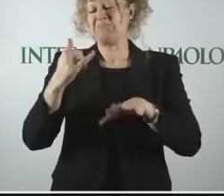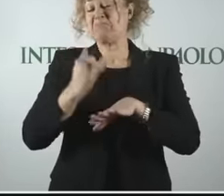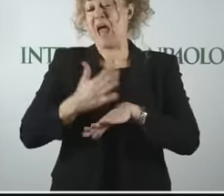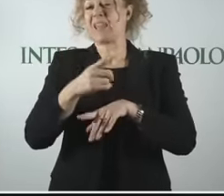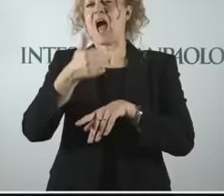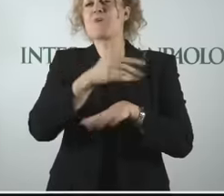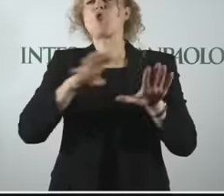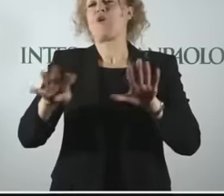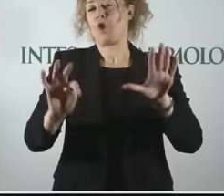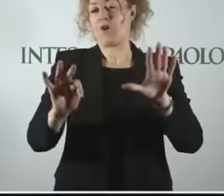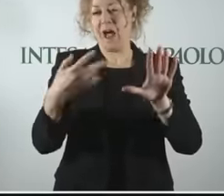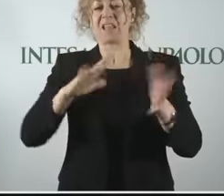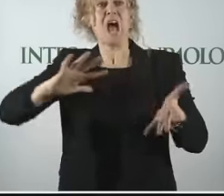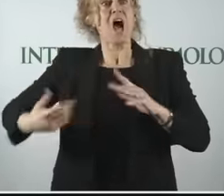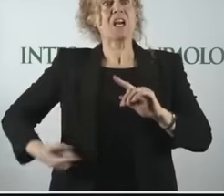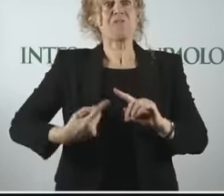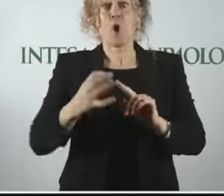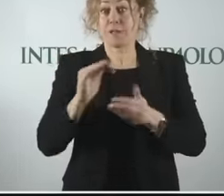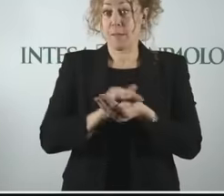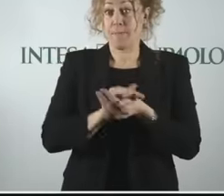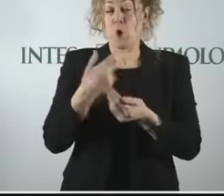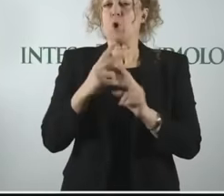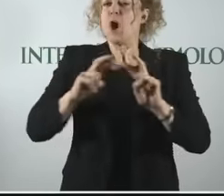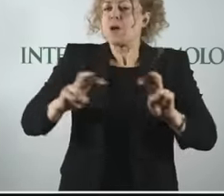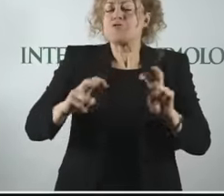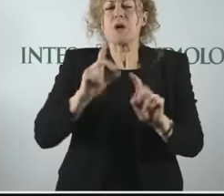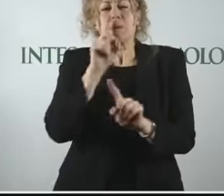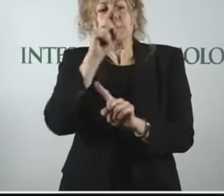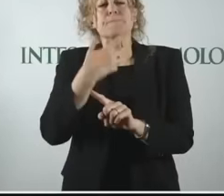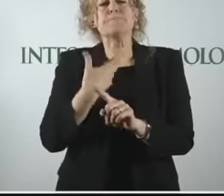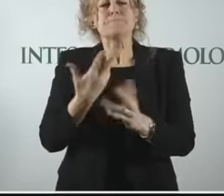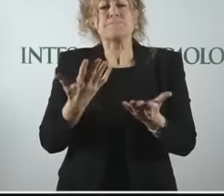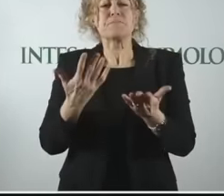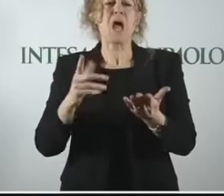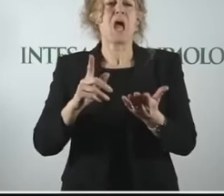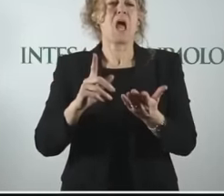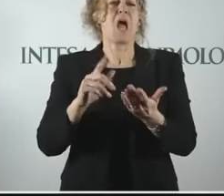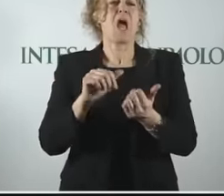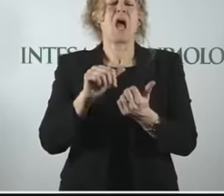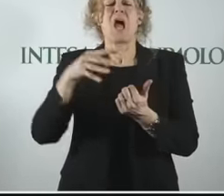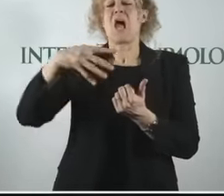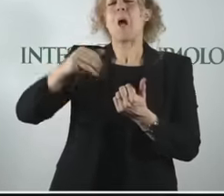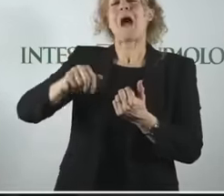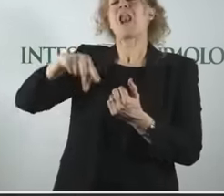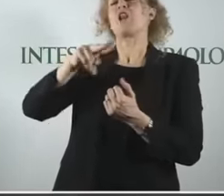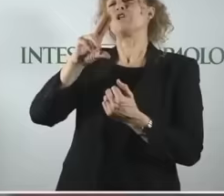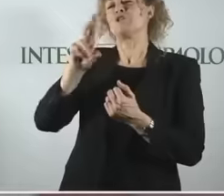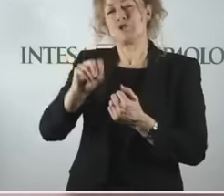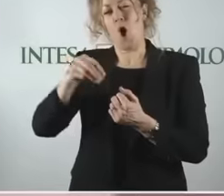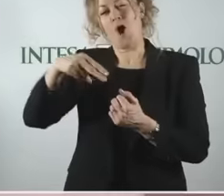ho Ho io una curiosità perché ho fatto una ricerchina mi ero incuriosito e a parte Insomma Senza scomodare Manzoni